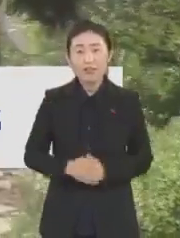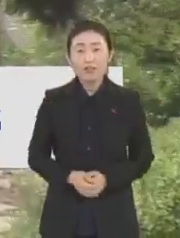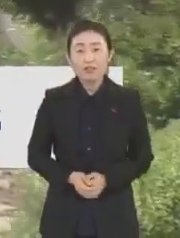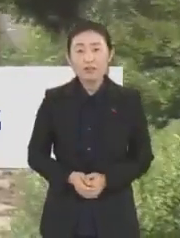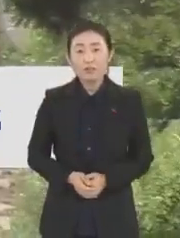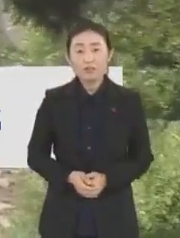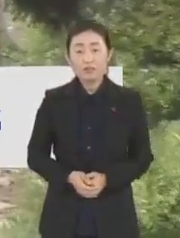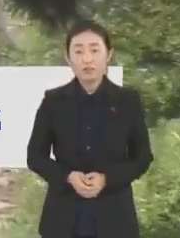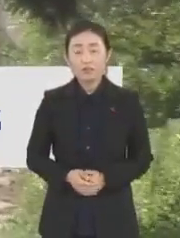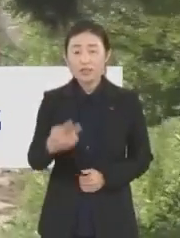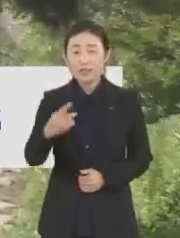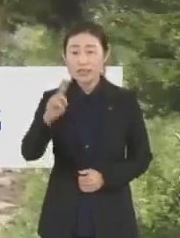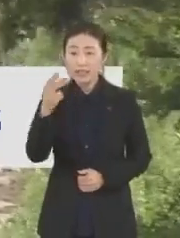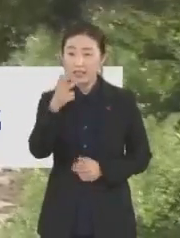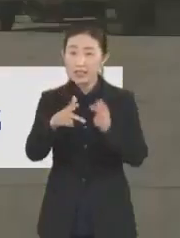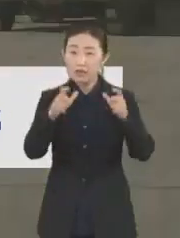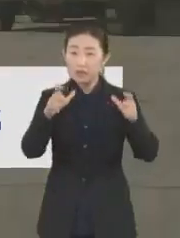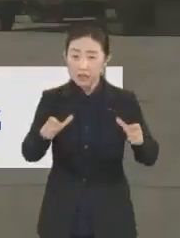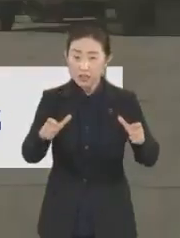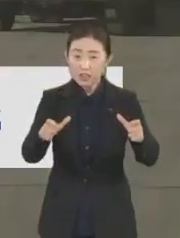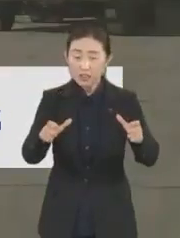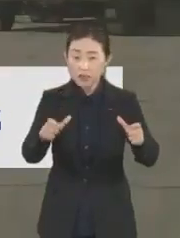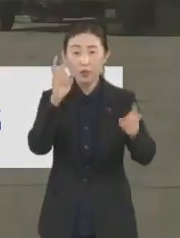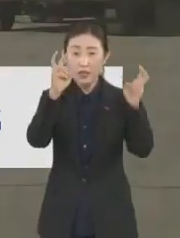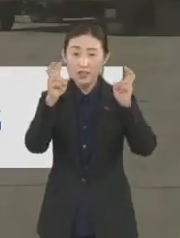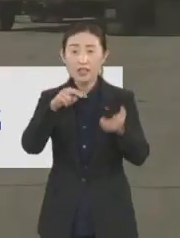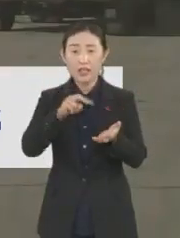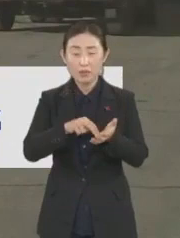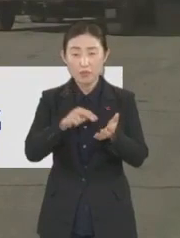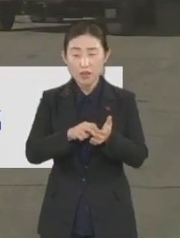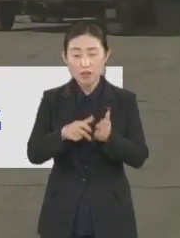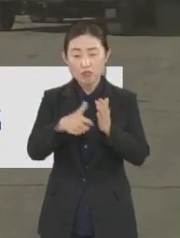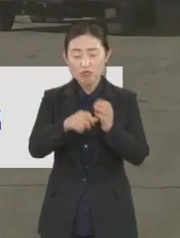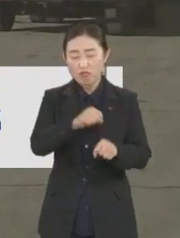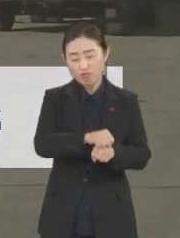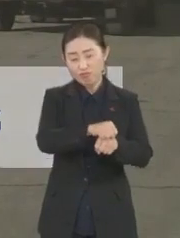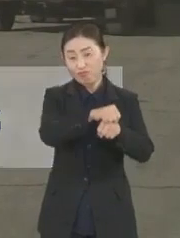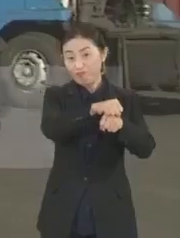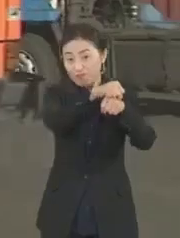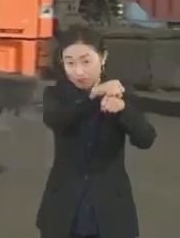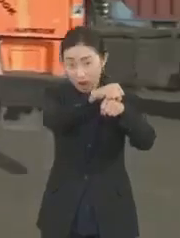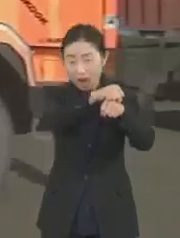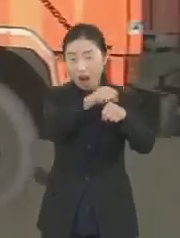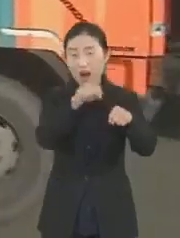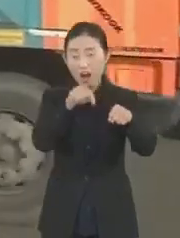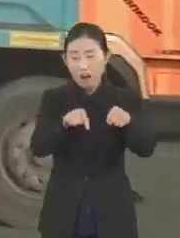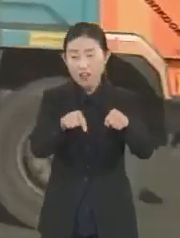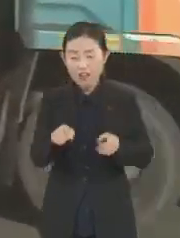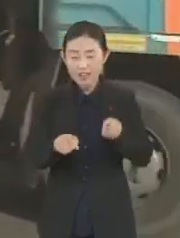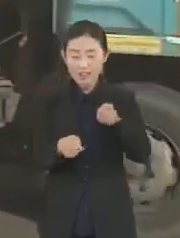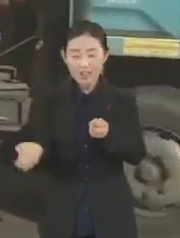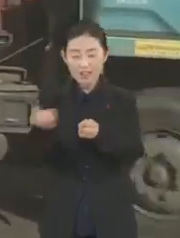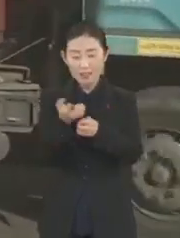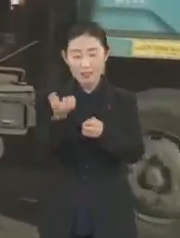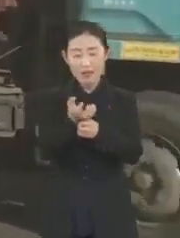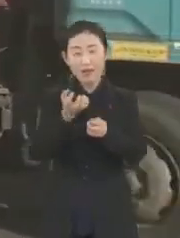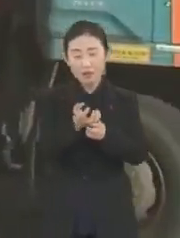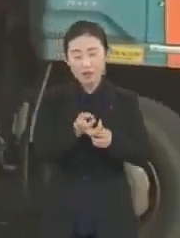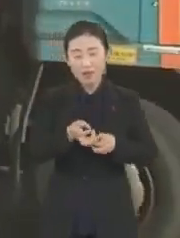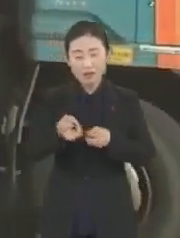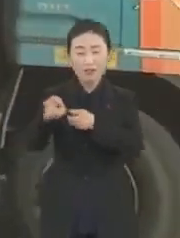이와 함께 대산단지 석유화학기업들도 출하가 안 돼 공장 내부의 야적했던 제품들을 다시